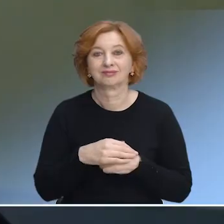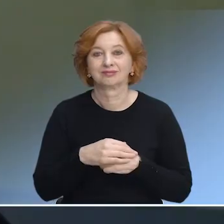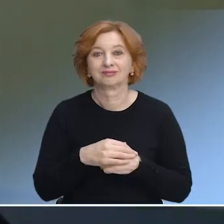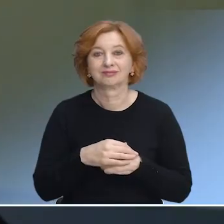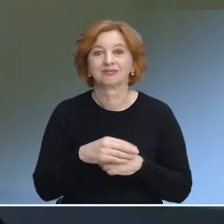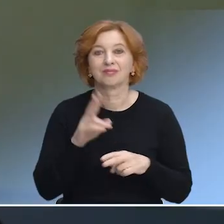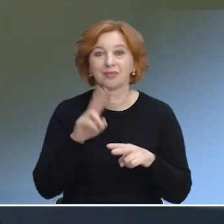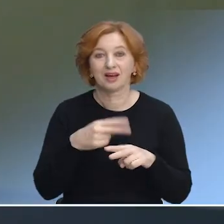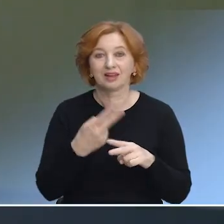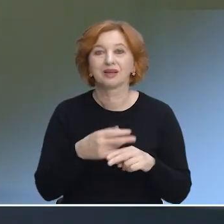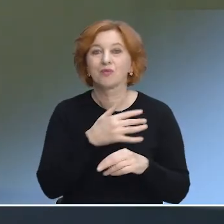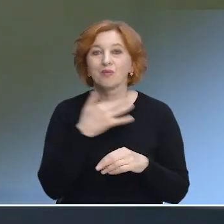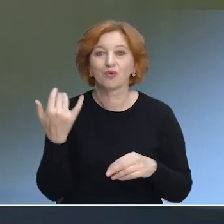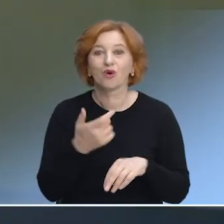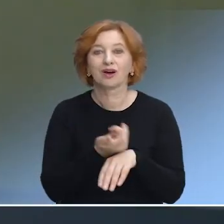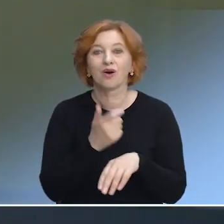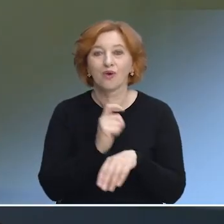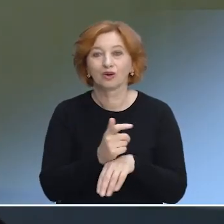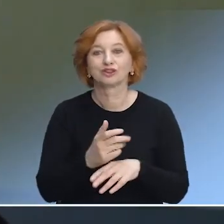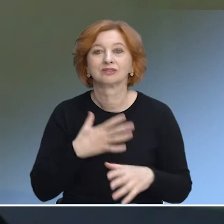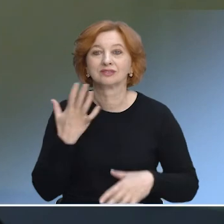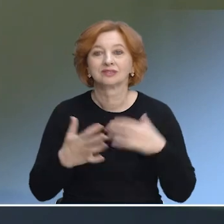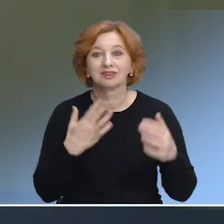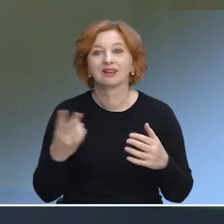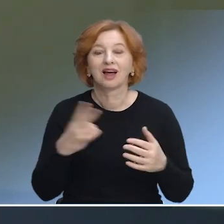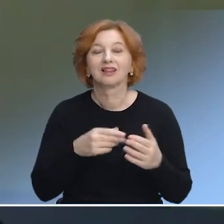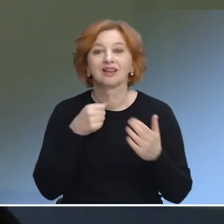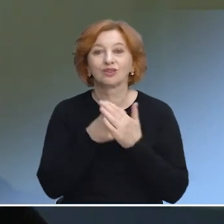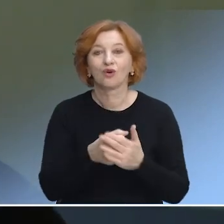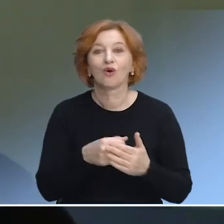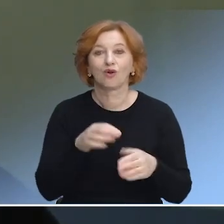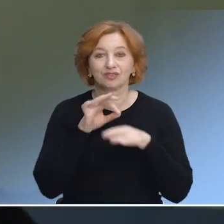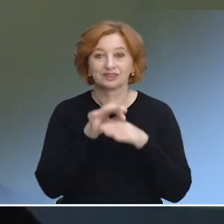Я думаю, мне надо мышечную массу довести до идеала и,